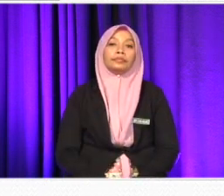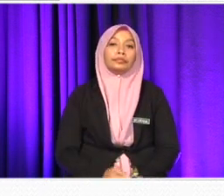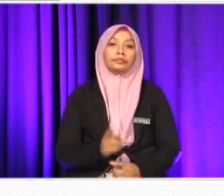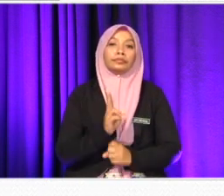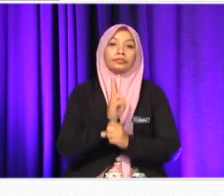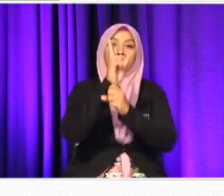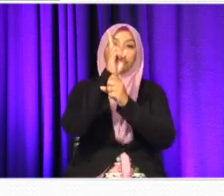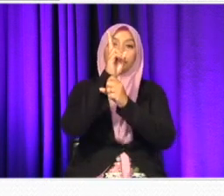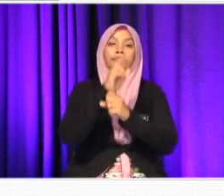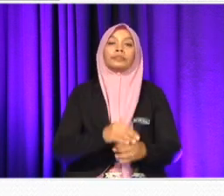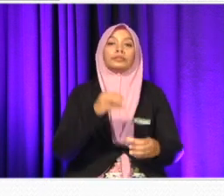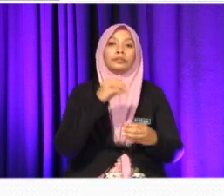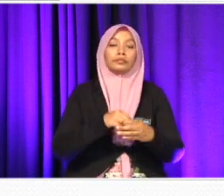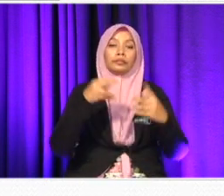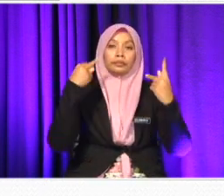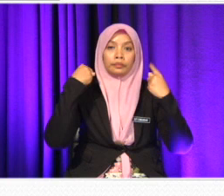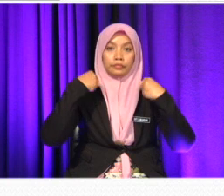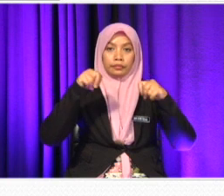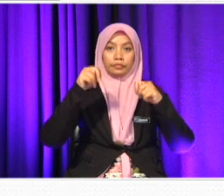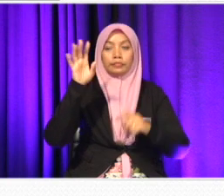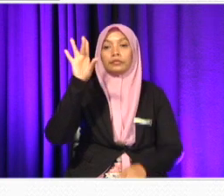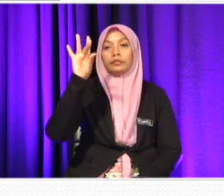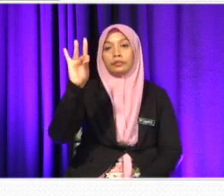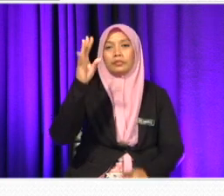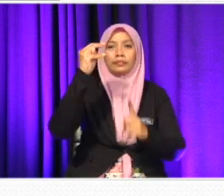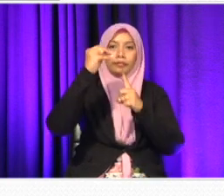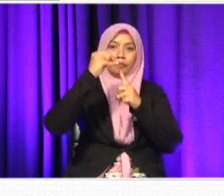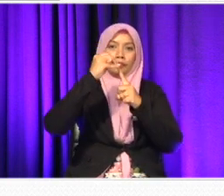perniagaan gitu delapan markah